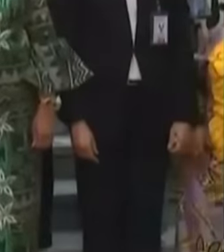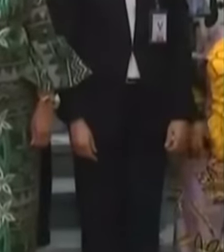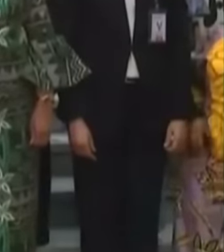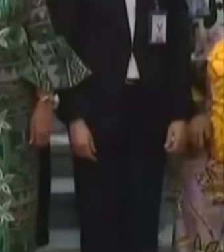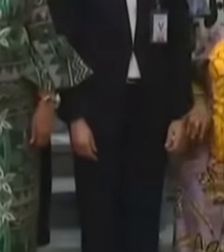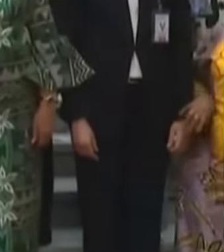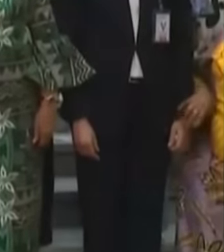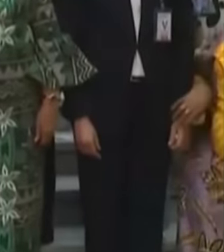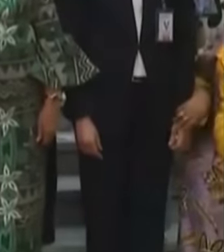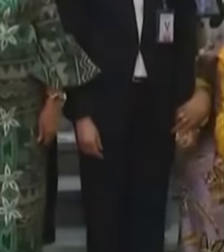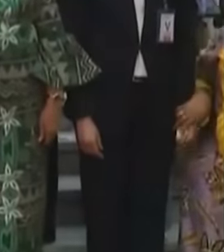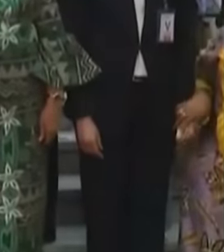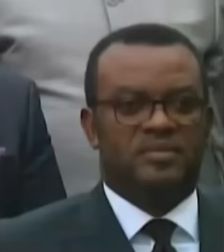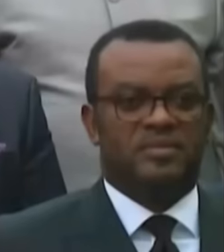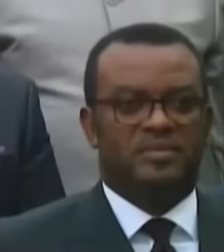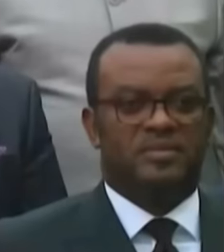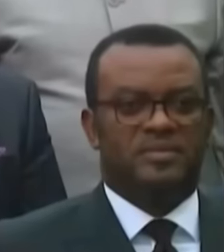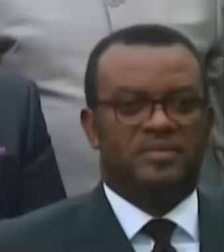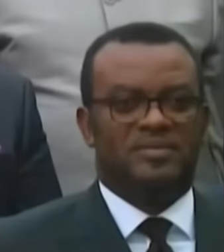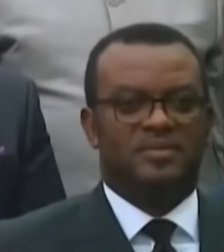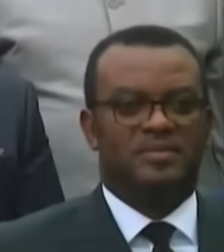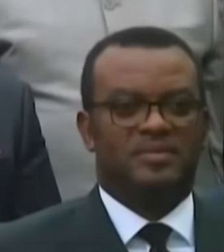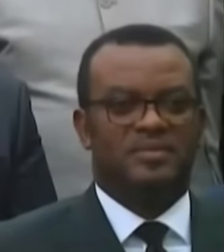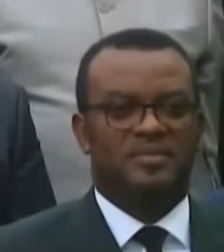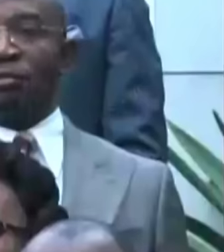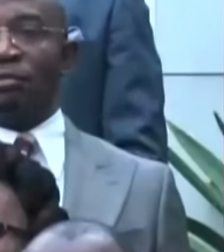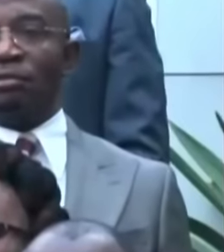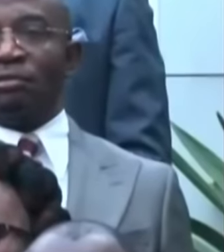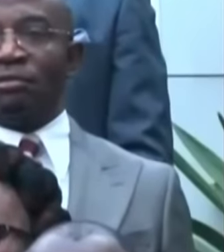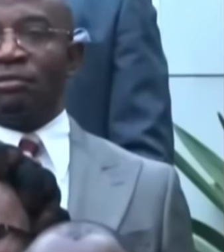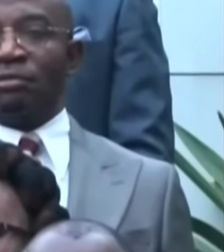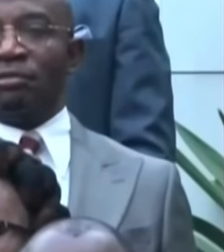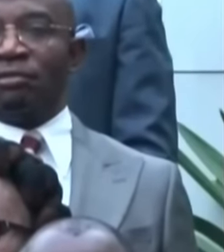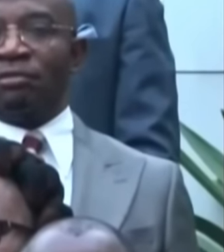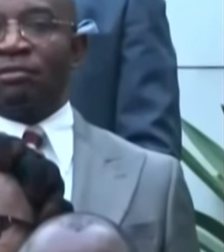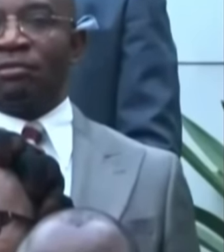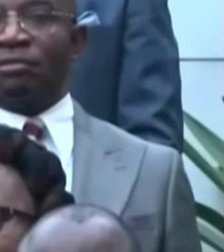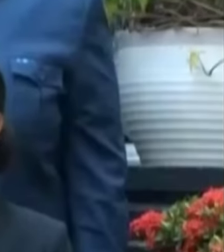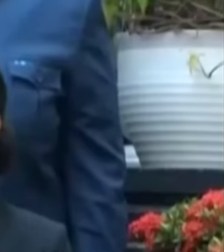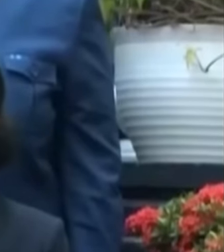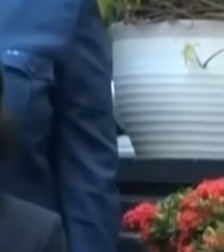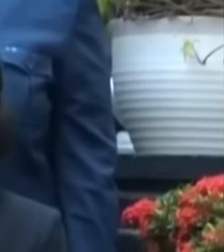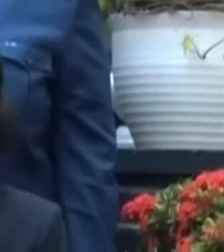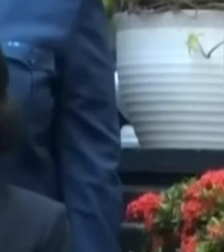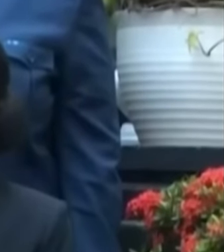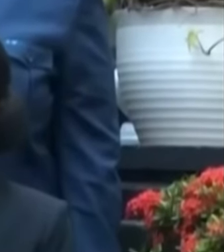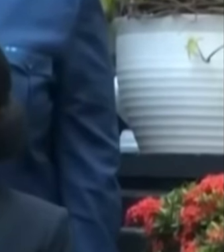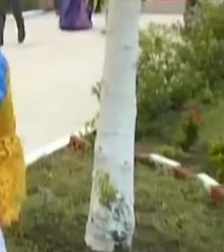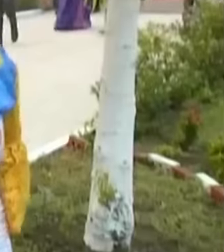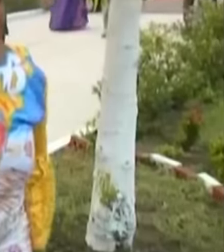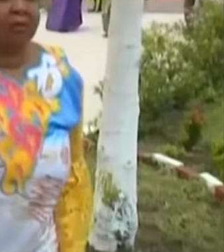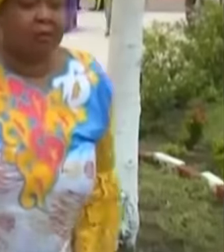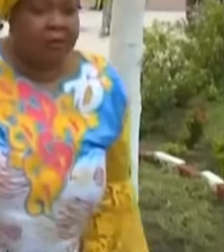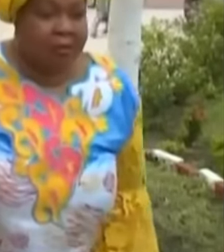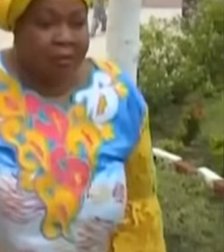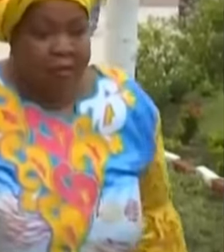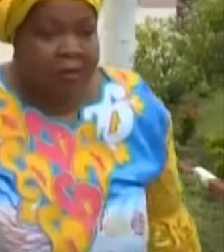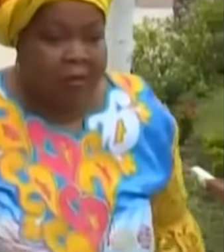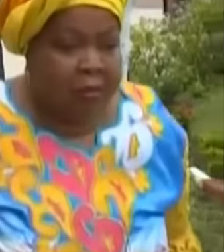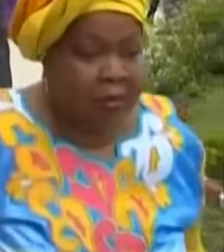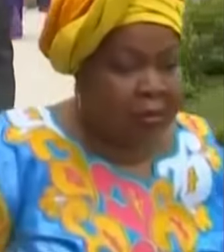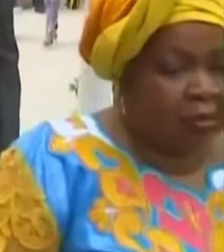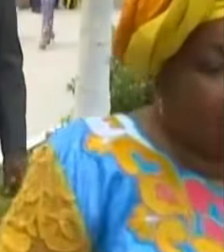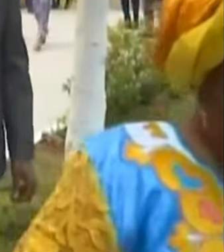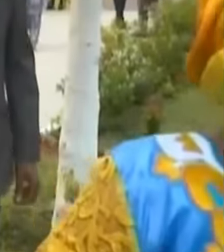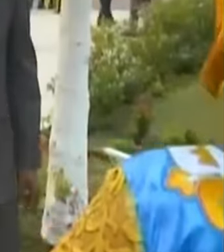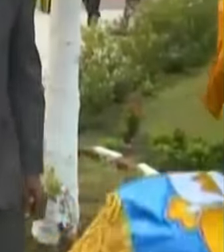Dans ses rangs, on y trouve ceux qu'on connaît bien, ceux qu'on connaît un peu bien et ceux qu'on découvre. 72 heures après son